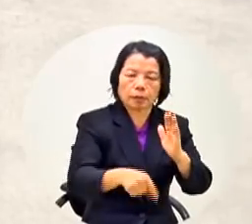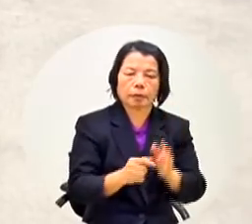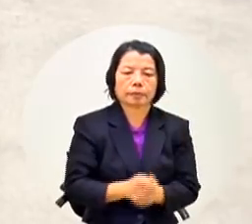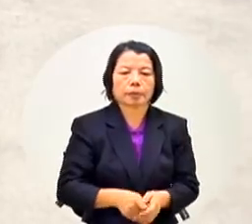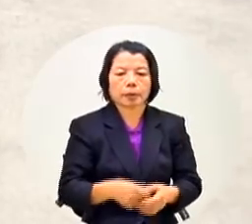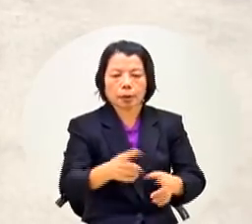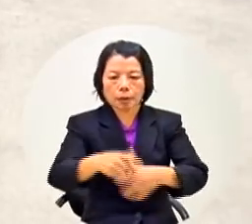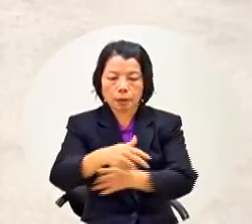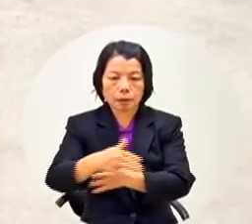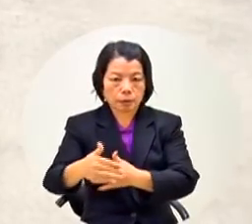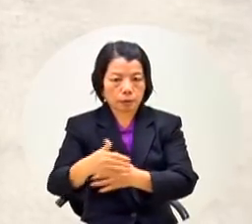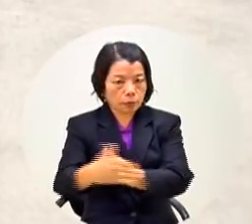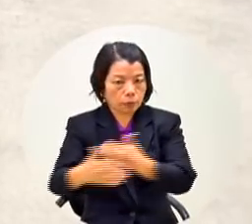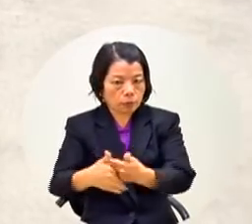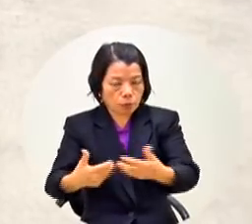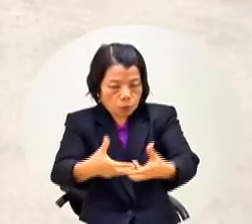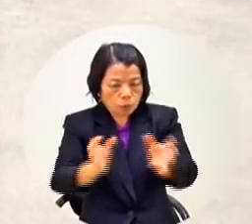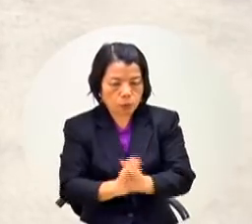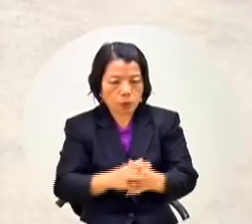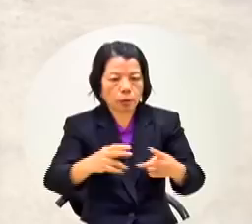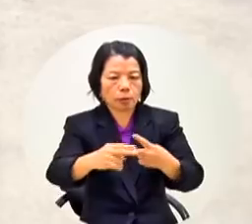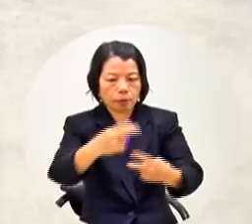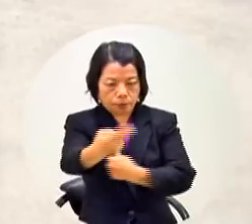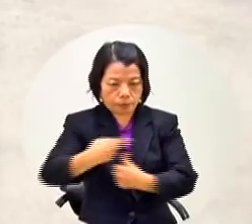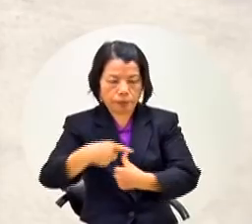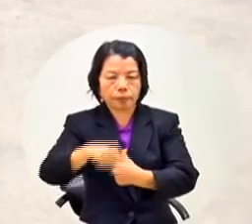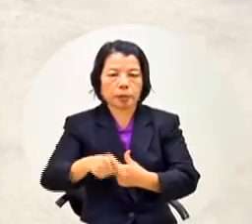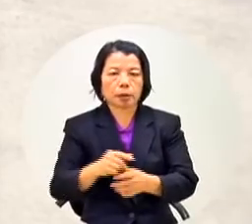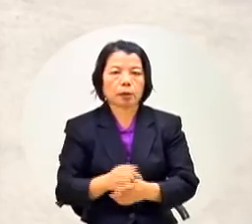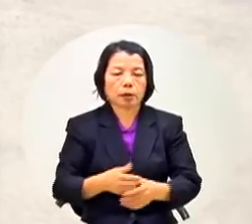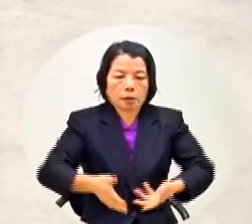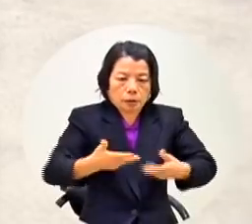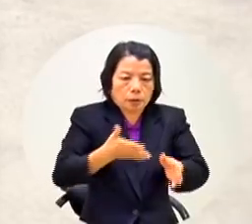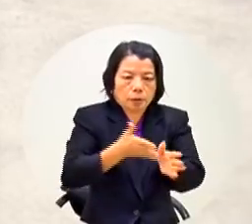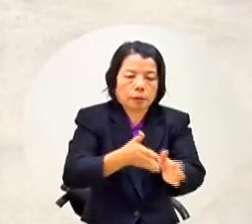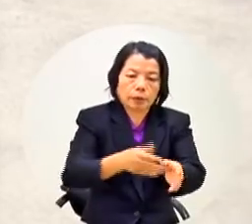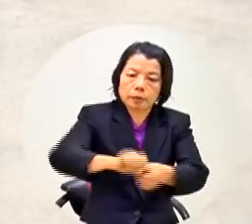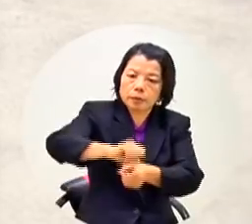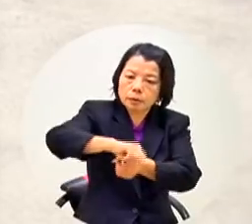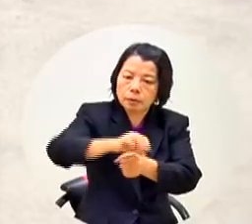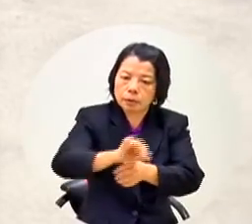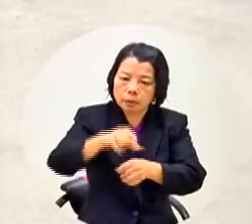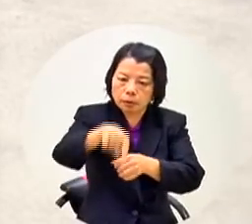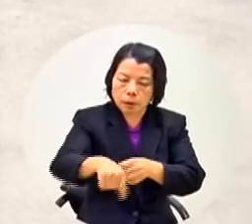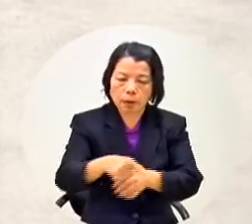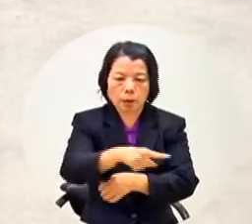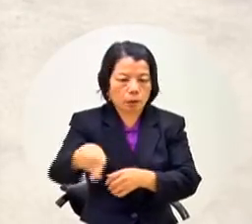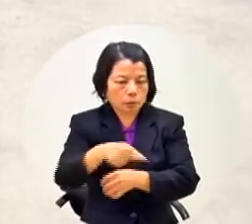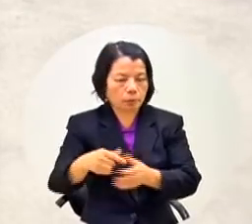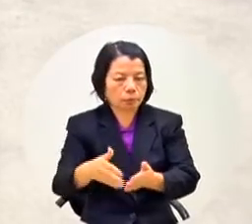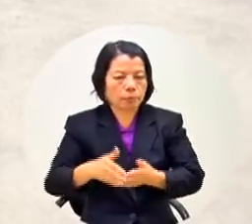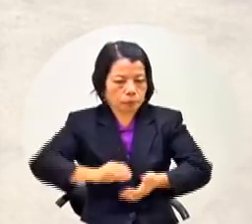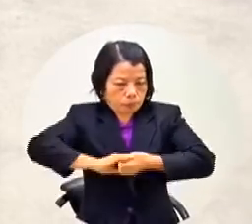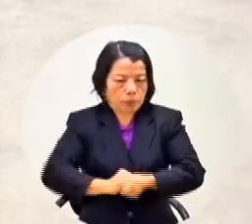轻轨二阶争议路段处理确定后，再行检讨修正计划一个内容。